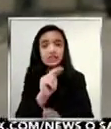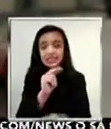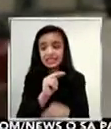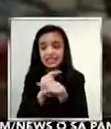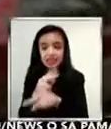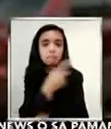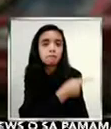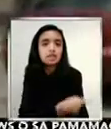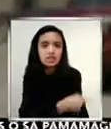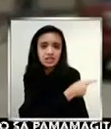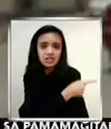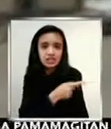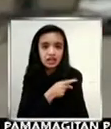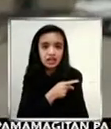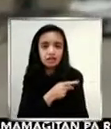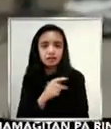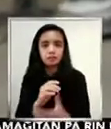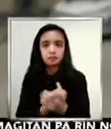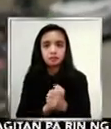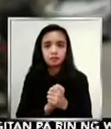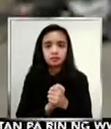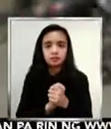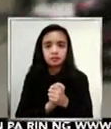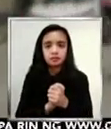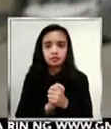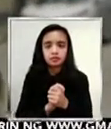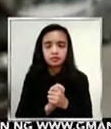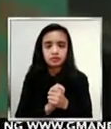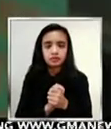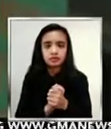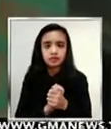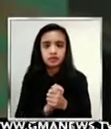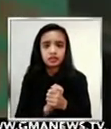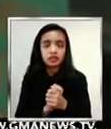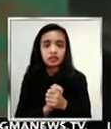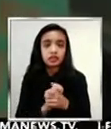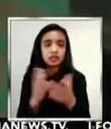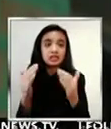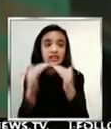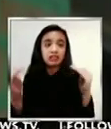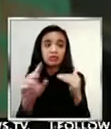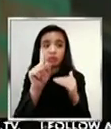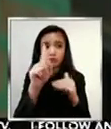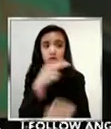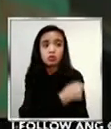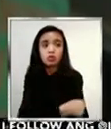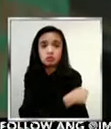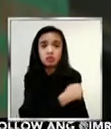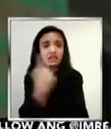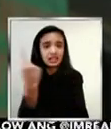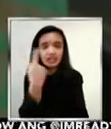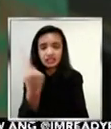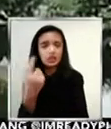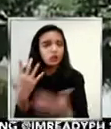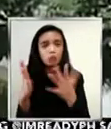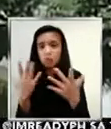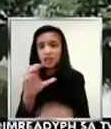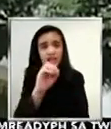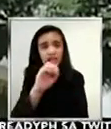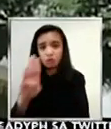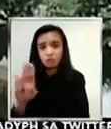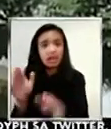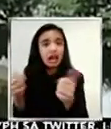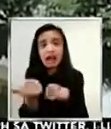is nasa level 1 hospital lang po kami. Wala kaming OB available sa blood. Sa